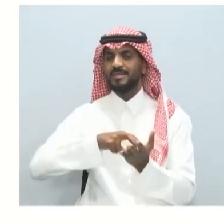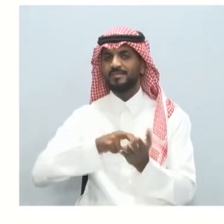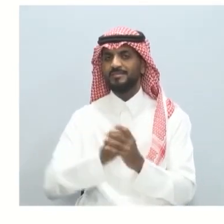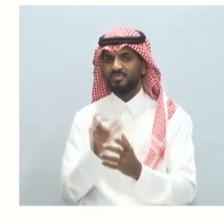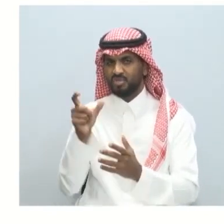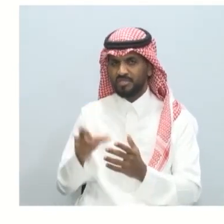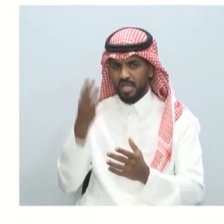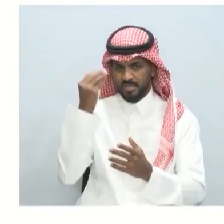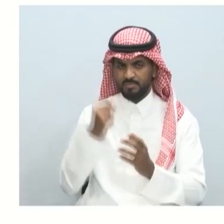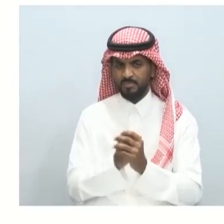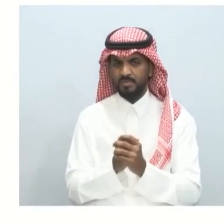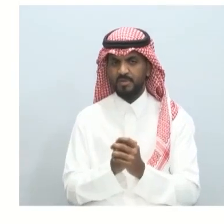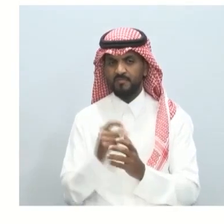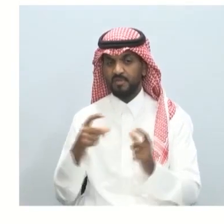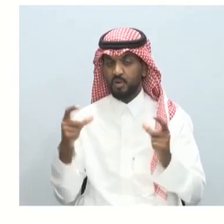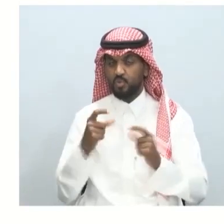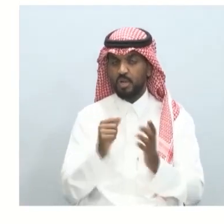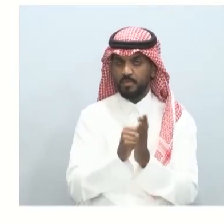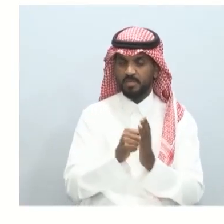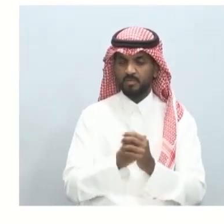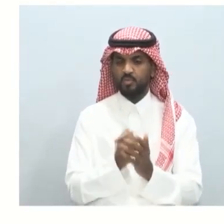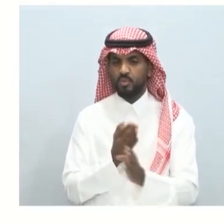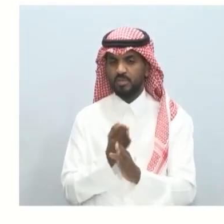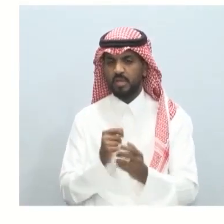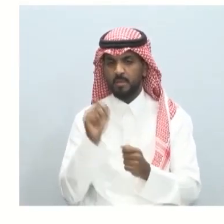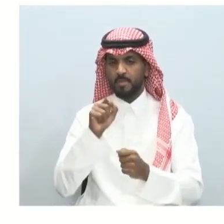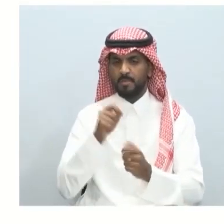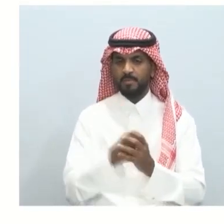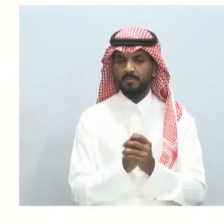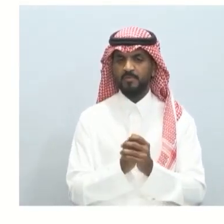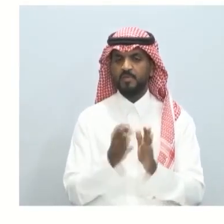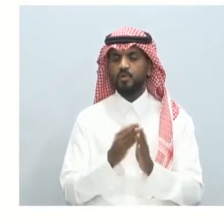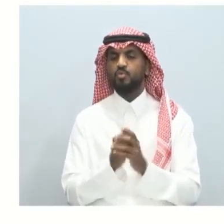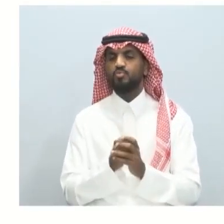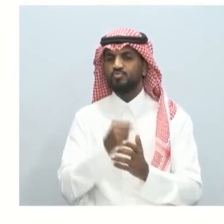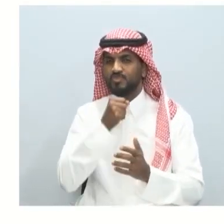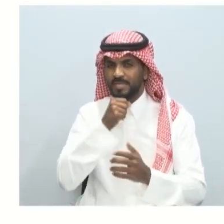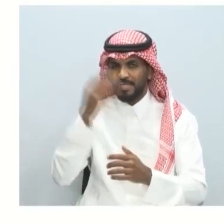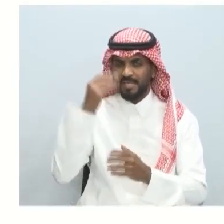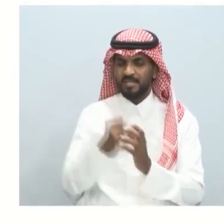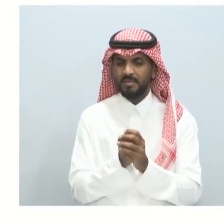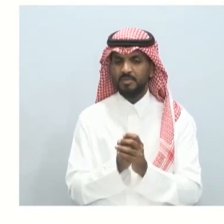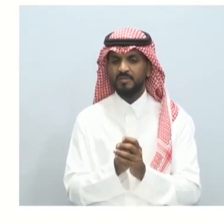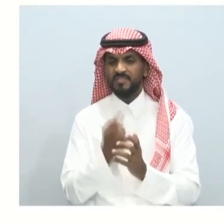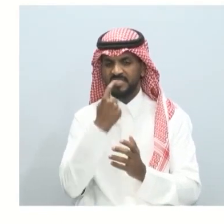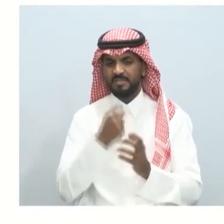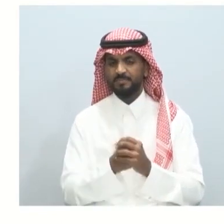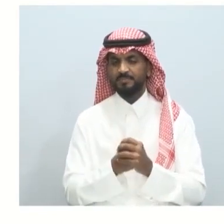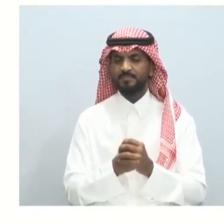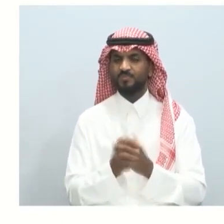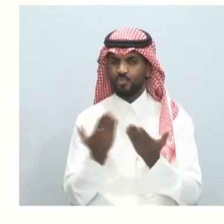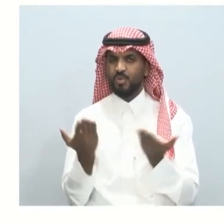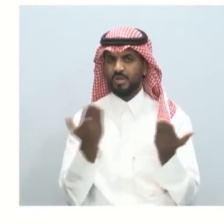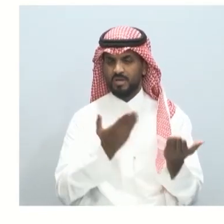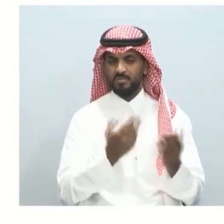قريه الحكيم فدلوه على بيت الحكيم وطرق بابه ففتحت له سيده كبيره كبيره في